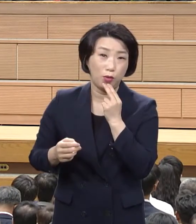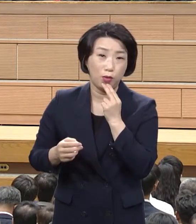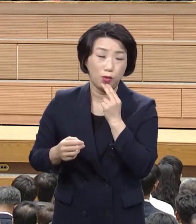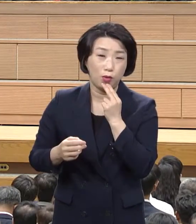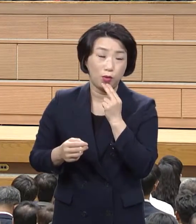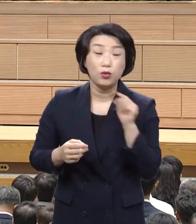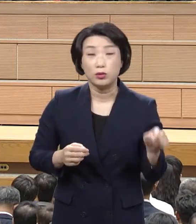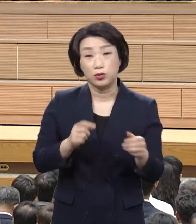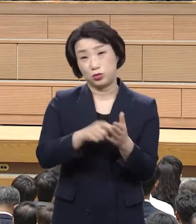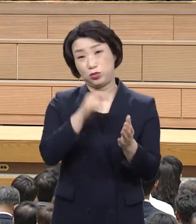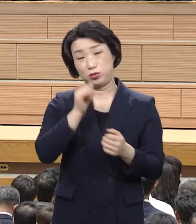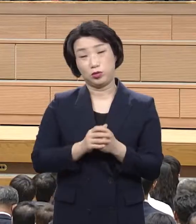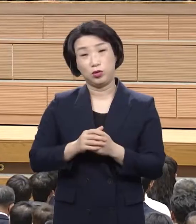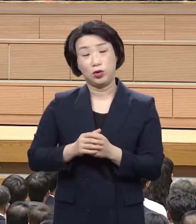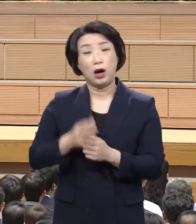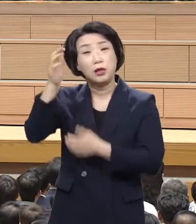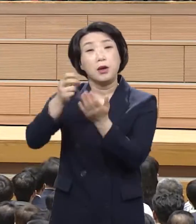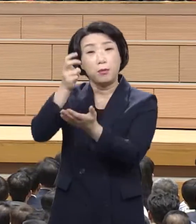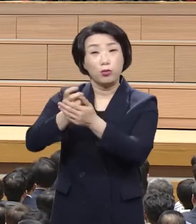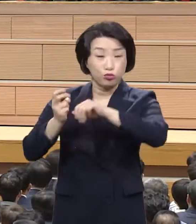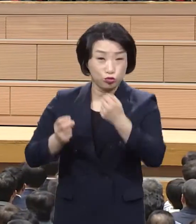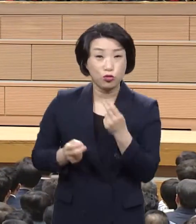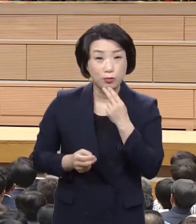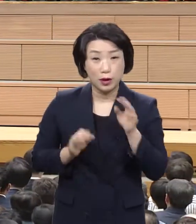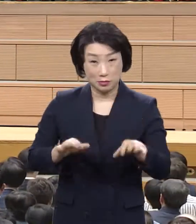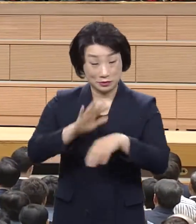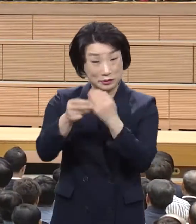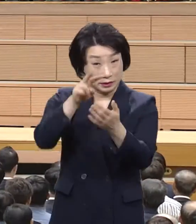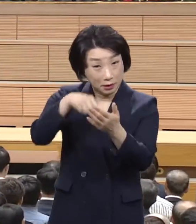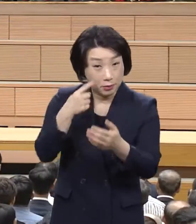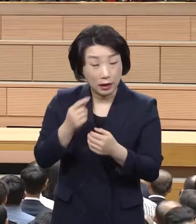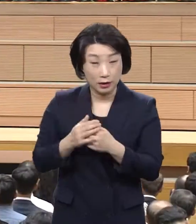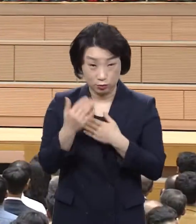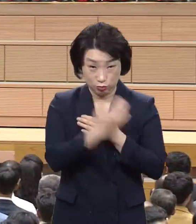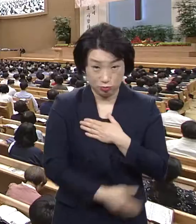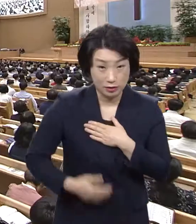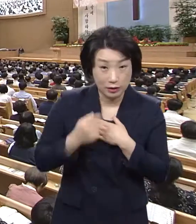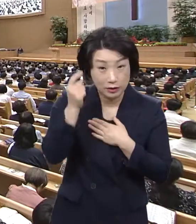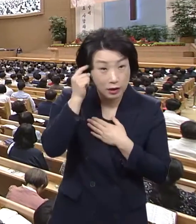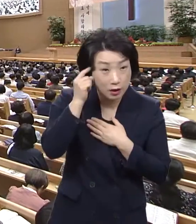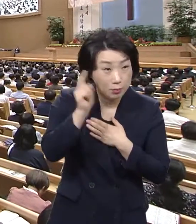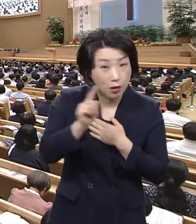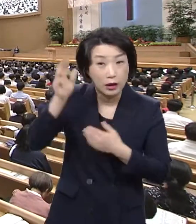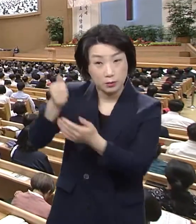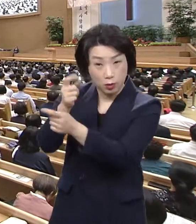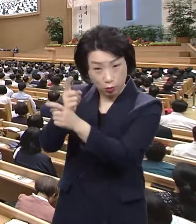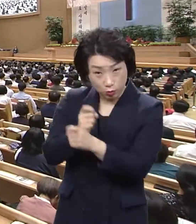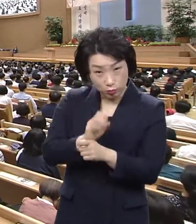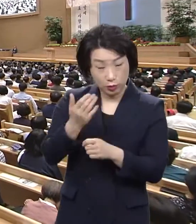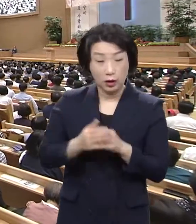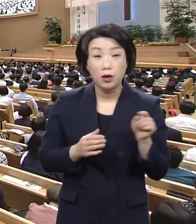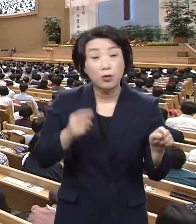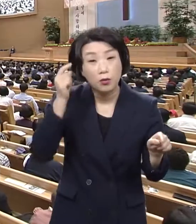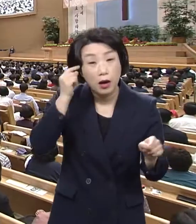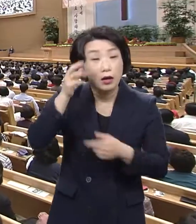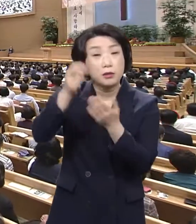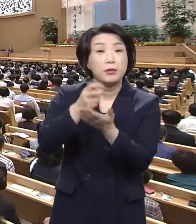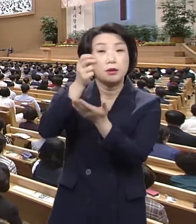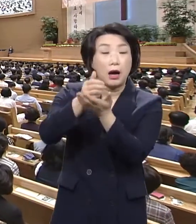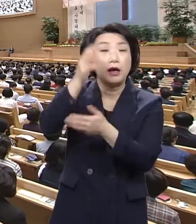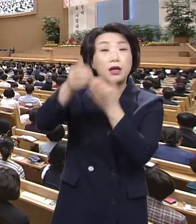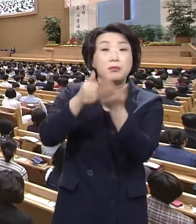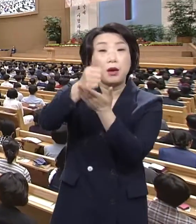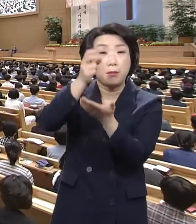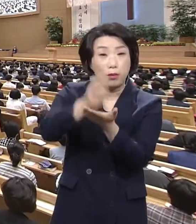아니한다. 굴복하지 않는다고 읽어봐. 육신의 생각은 하나님과 원수가 되나니 이는 하나님의 법에